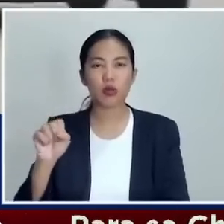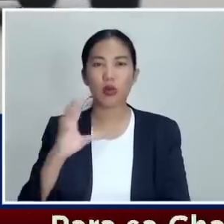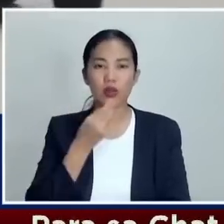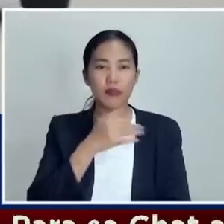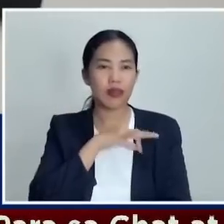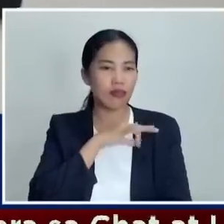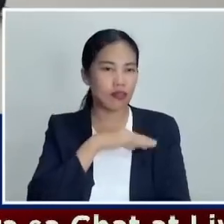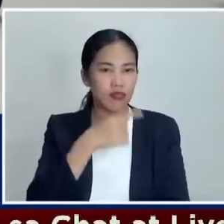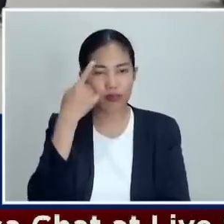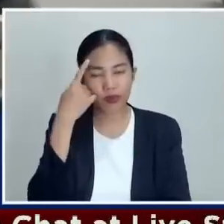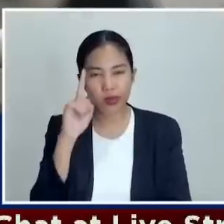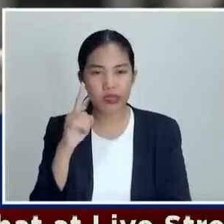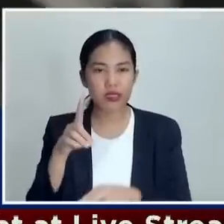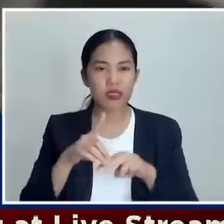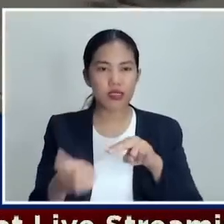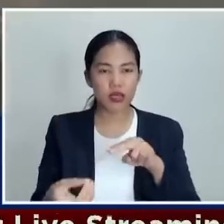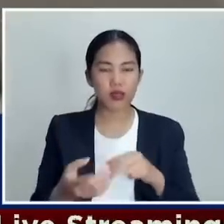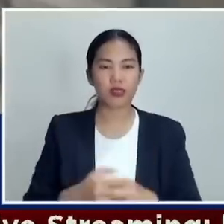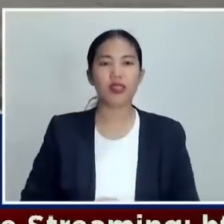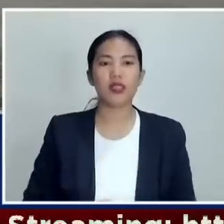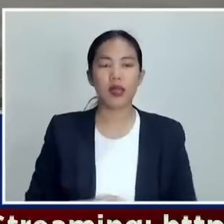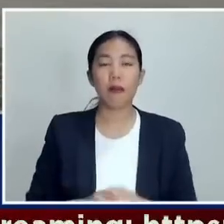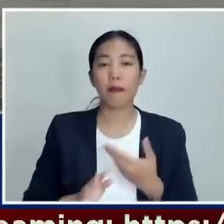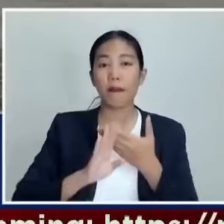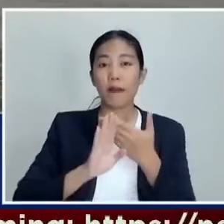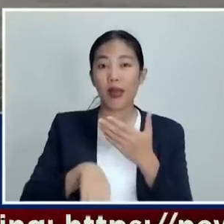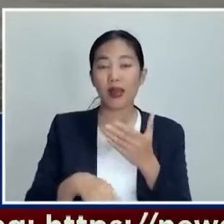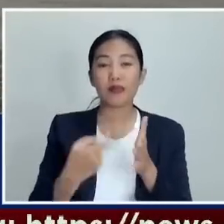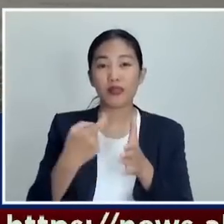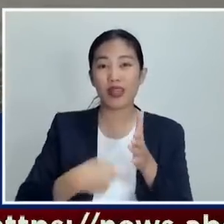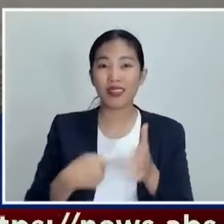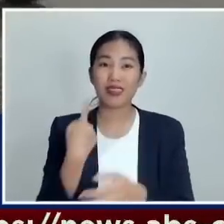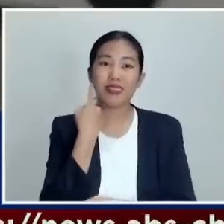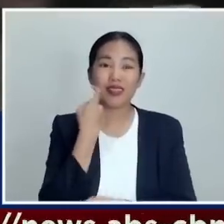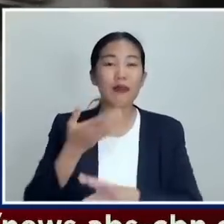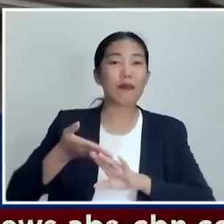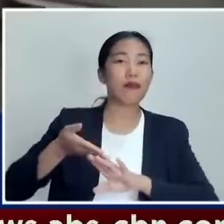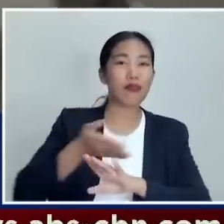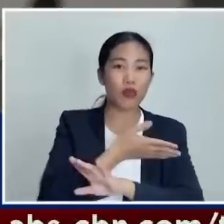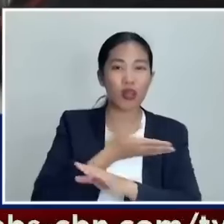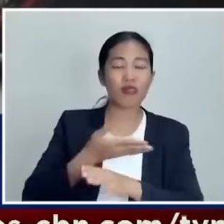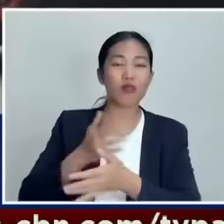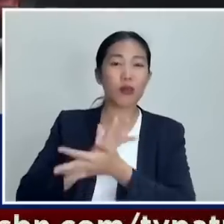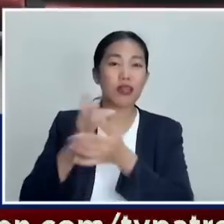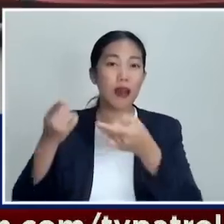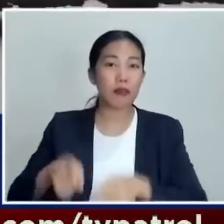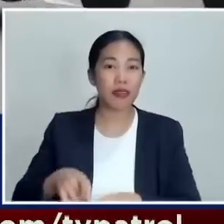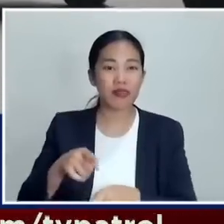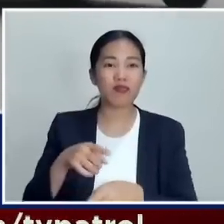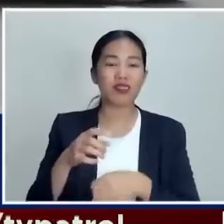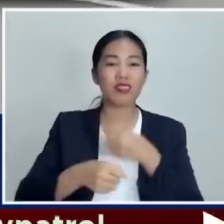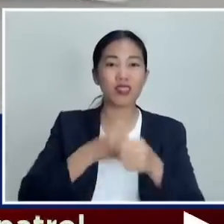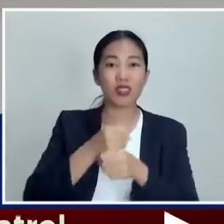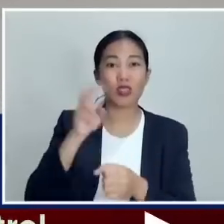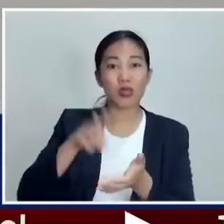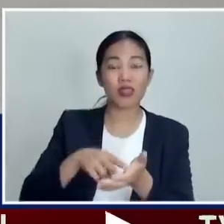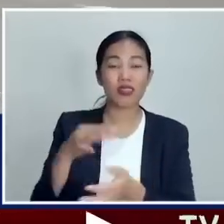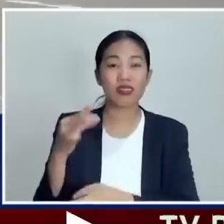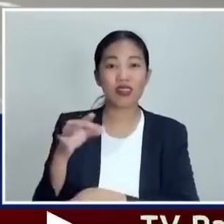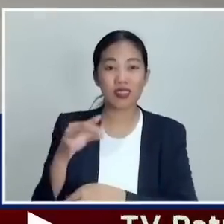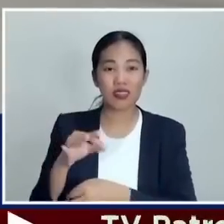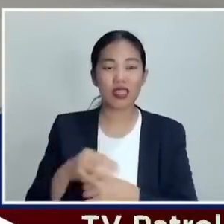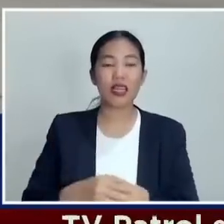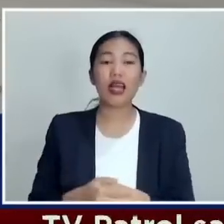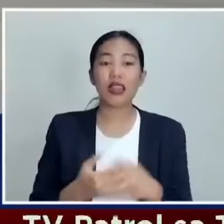presyo ang pasahe. Halimbawa, ang 12 pesos na minimum fare sa jeep ay gagawing 9 pesos. Mayroon po tayong coordination